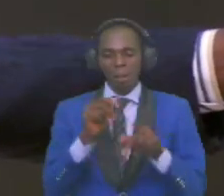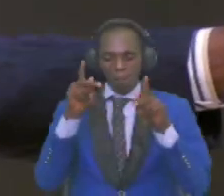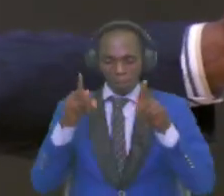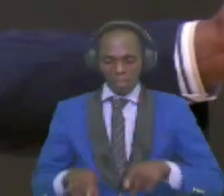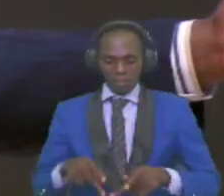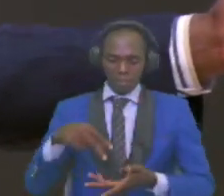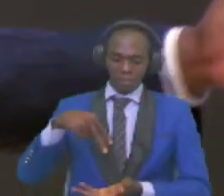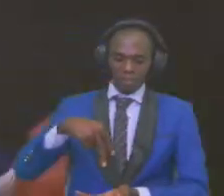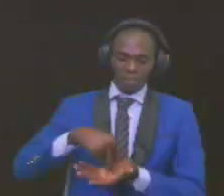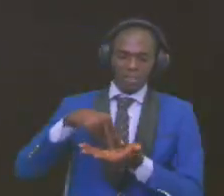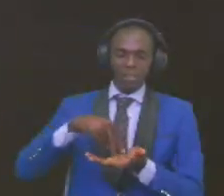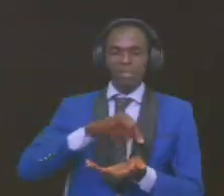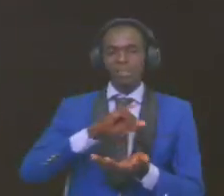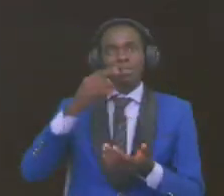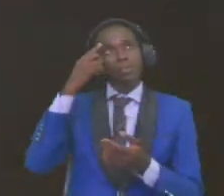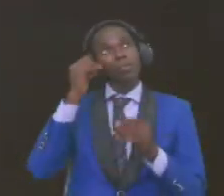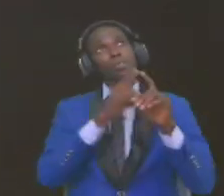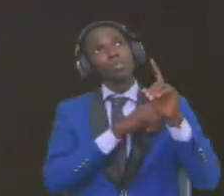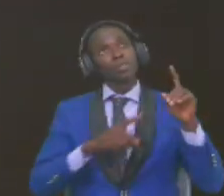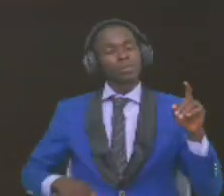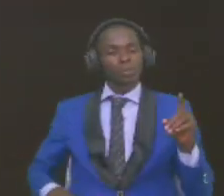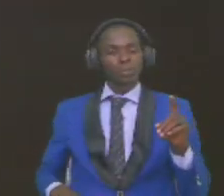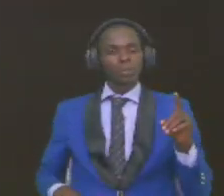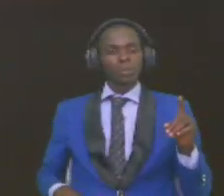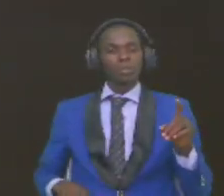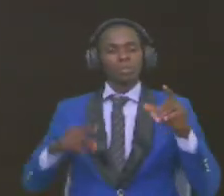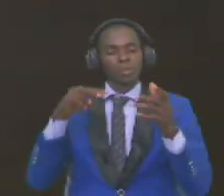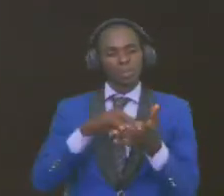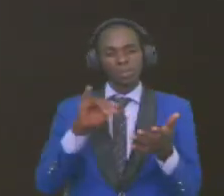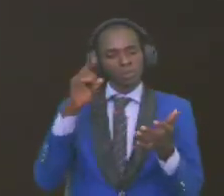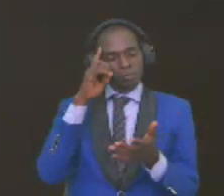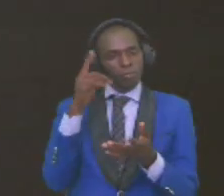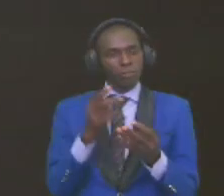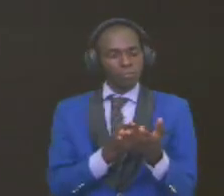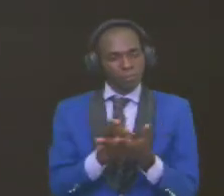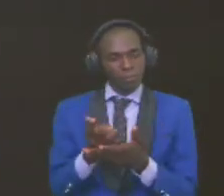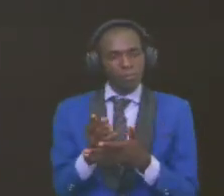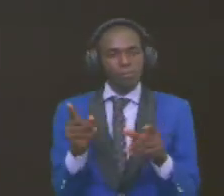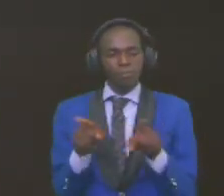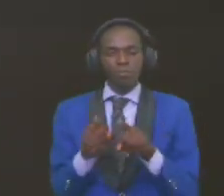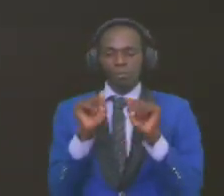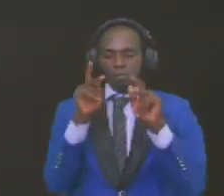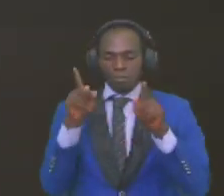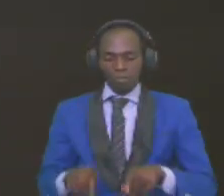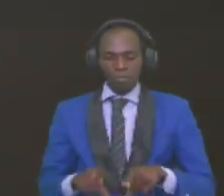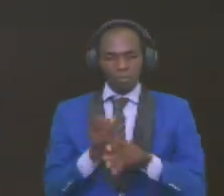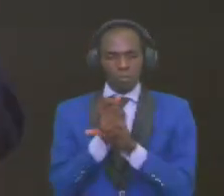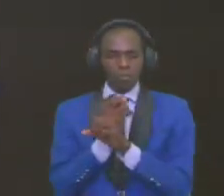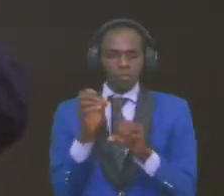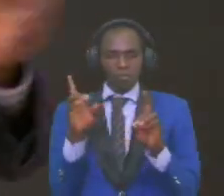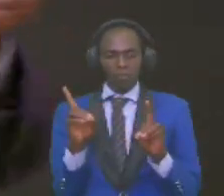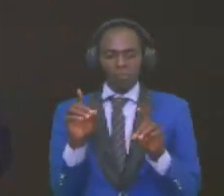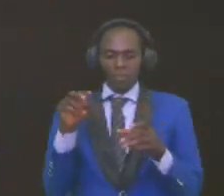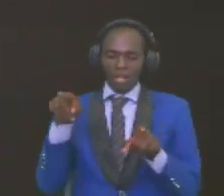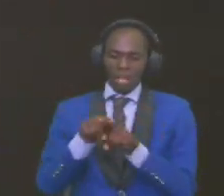tant qu une personne qui se tient sous le seuil heures un ton coeur le présentant en tant que quelquefois qui se tient pour la